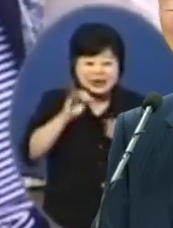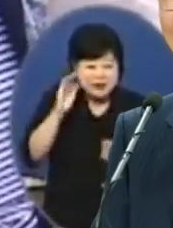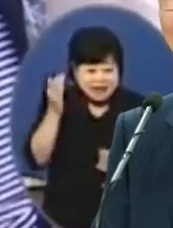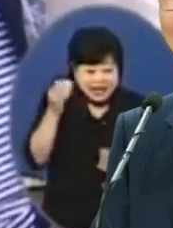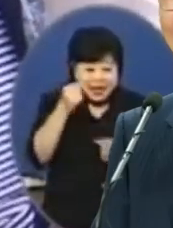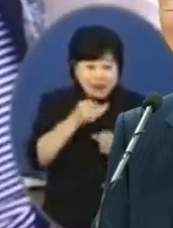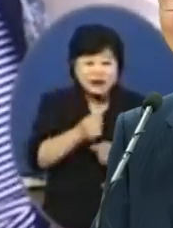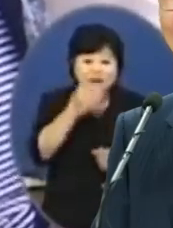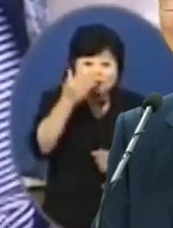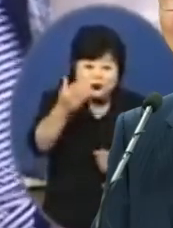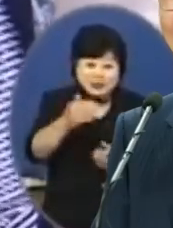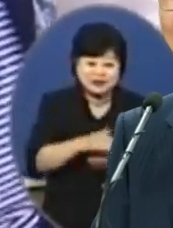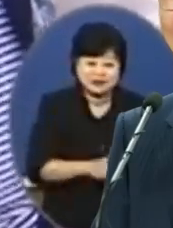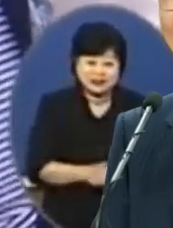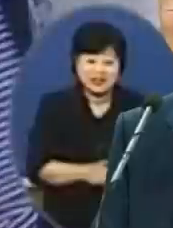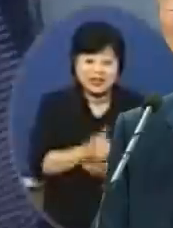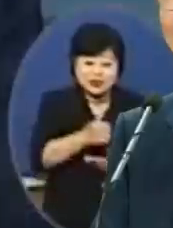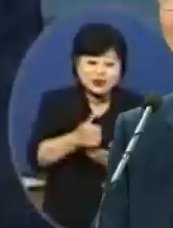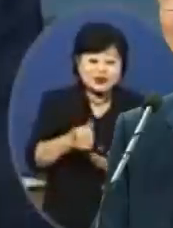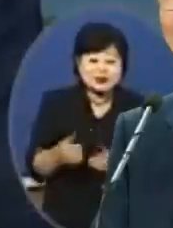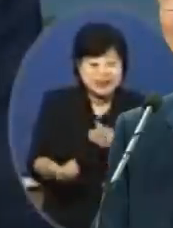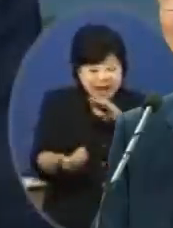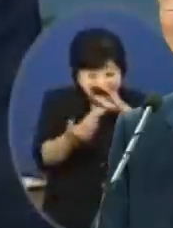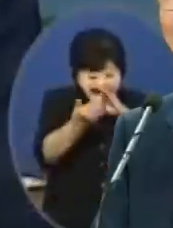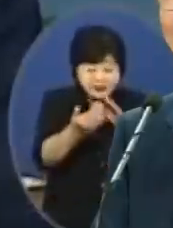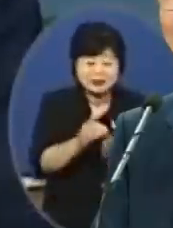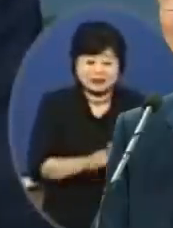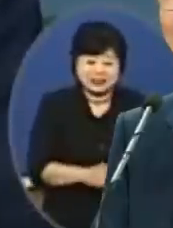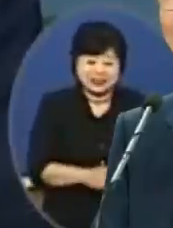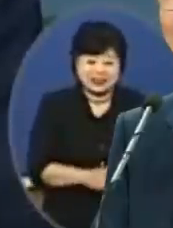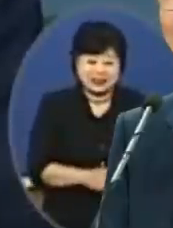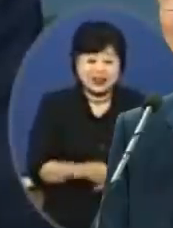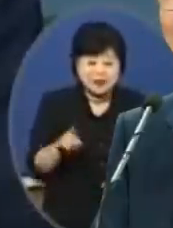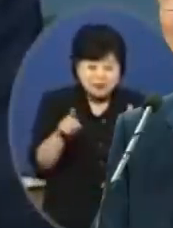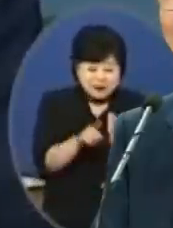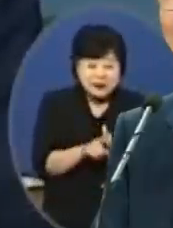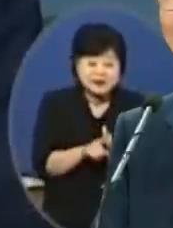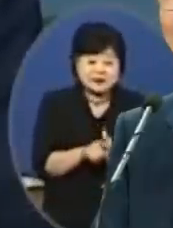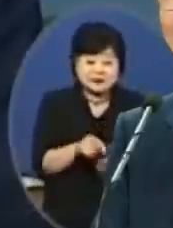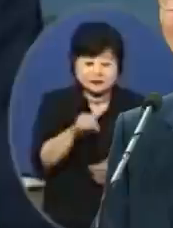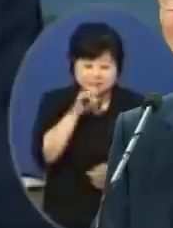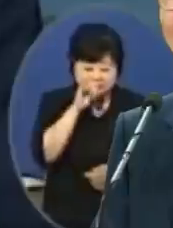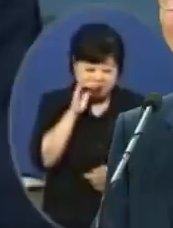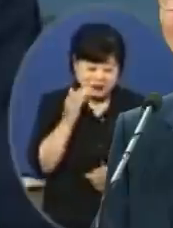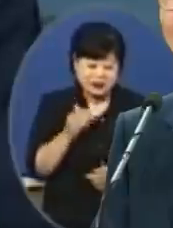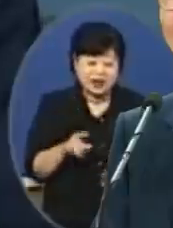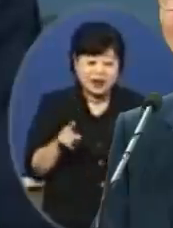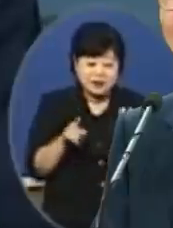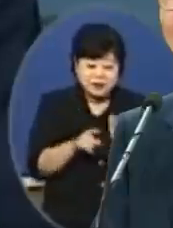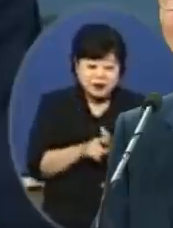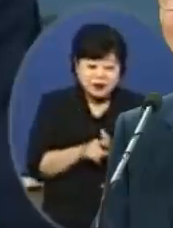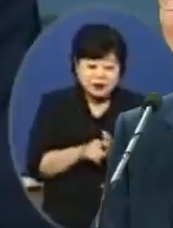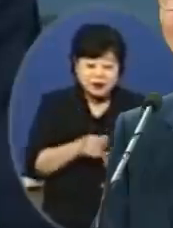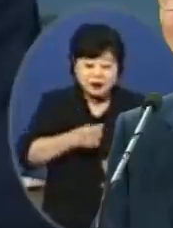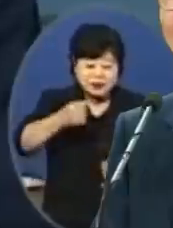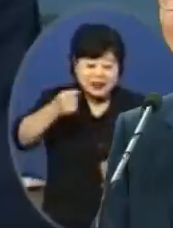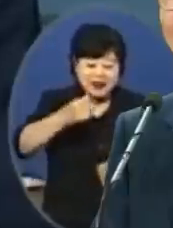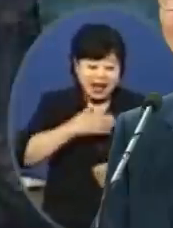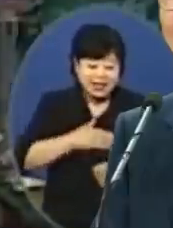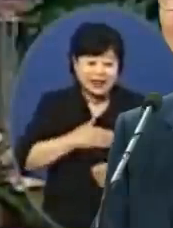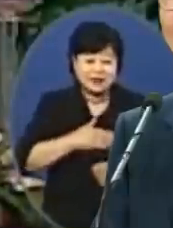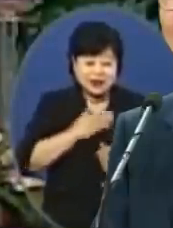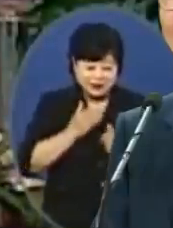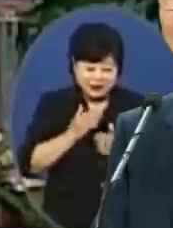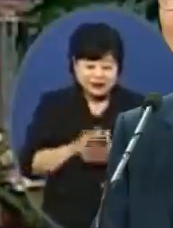되도록 만들어주셨습니다. 주님이 다 이루어 놓으셨습니다. 믿으면 합니다. 믿음으로 여러분이 것이 된 것을 알게